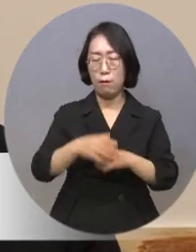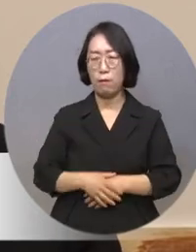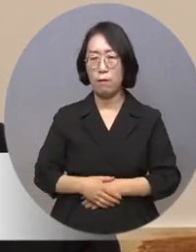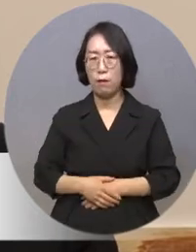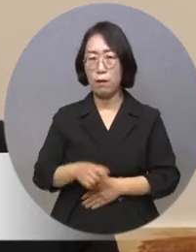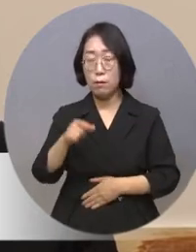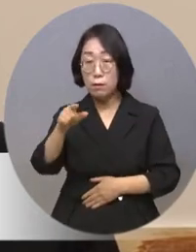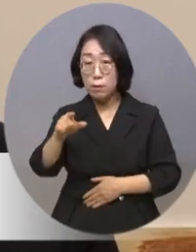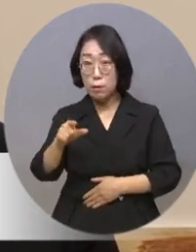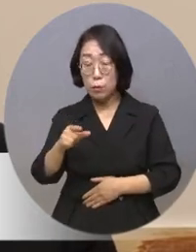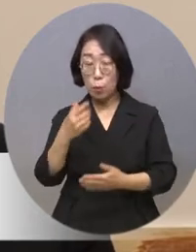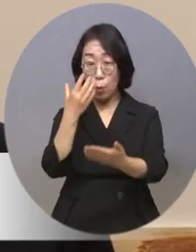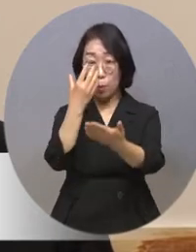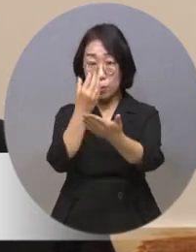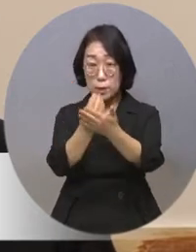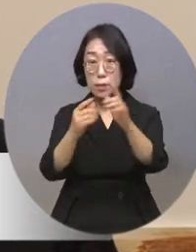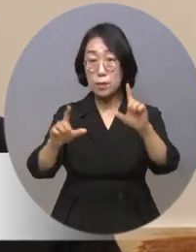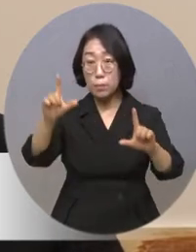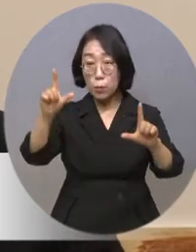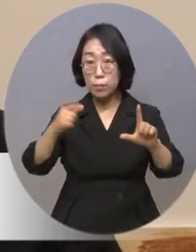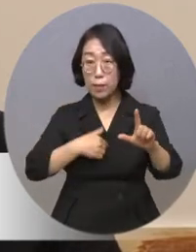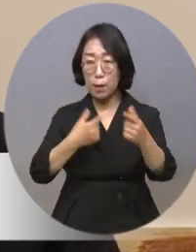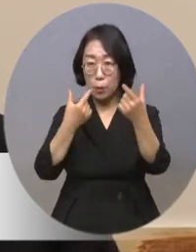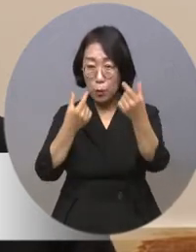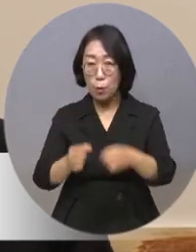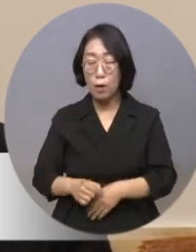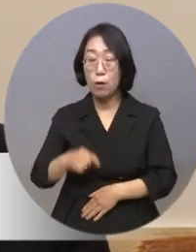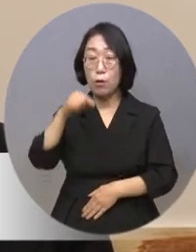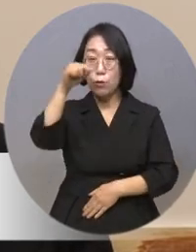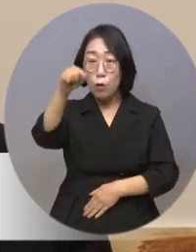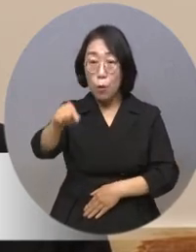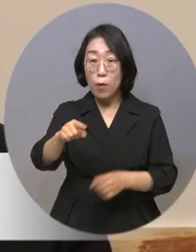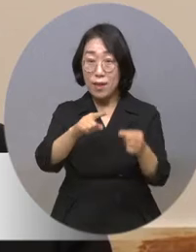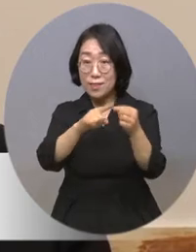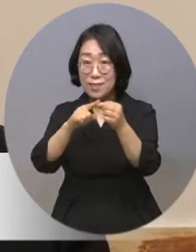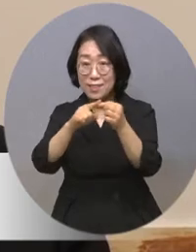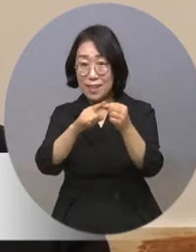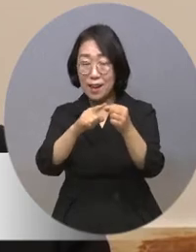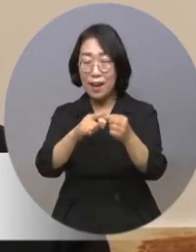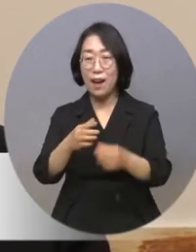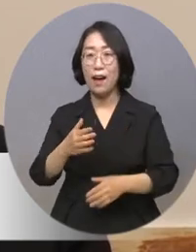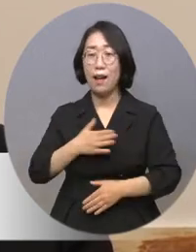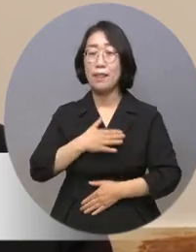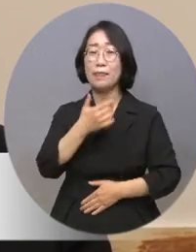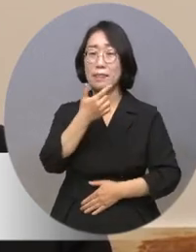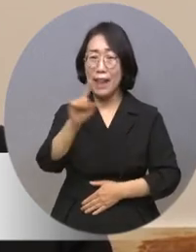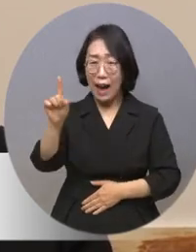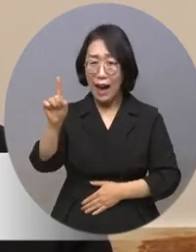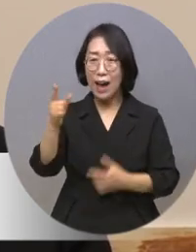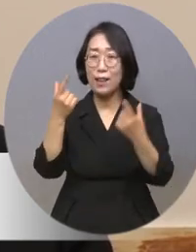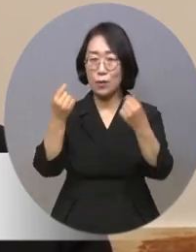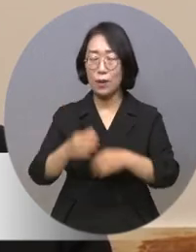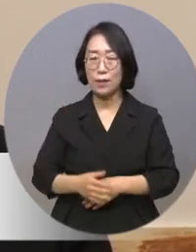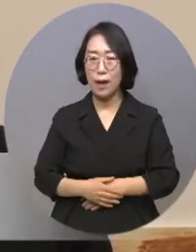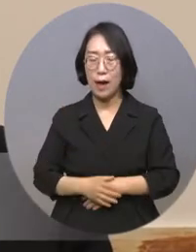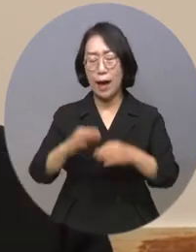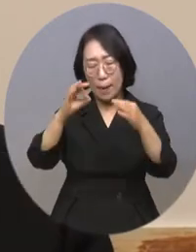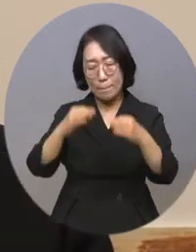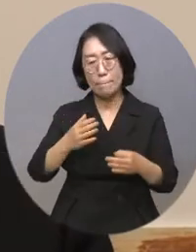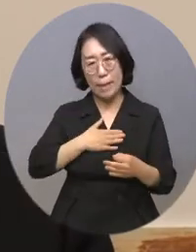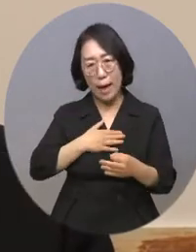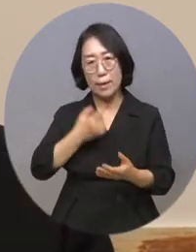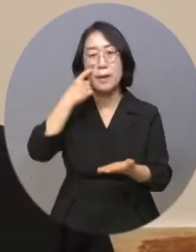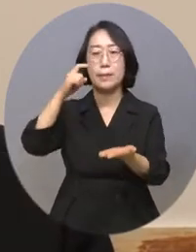비치는 모습도 나고 너머에 보이는 글자도 나더라고요. 아, 그래. 나를 찾아야 되겠구나.